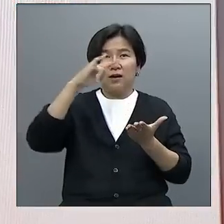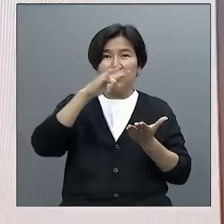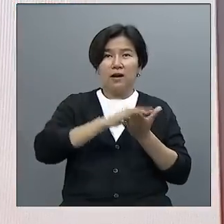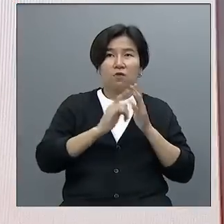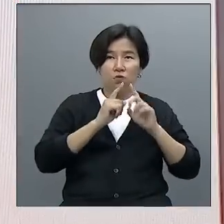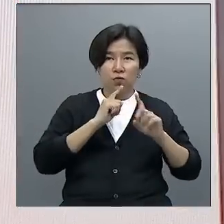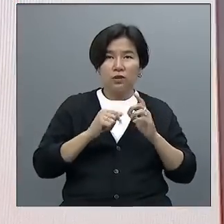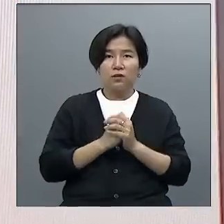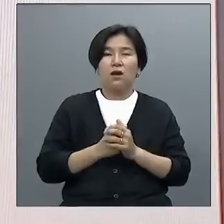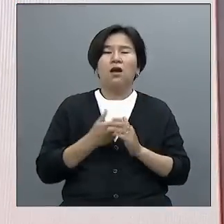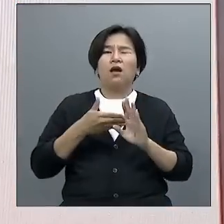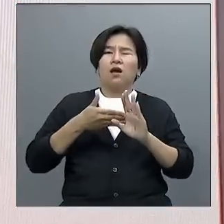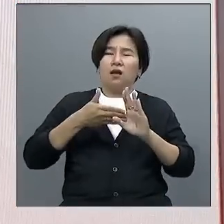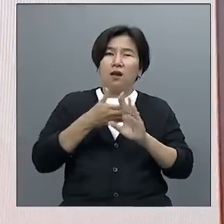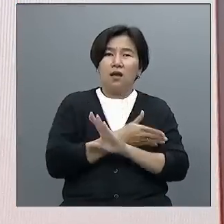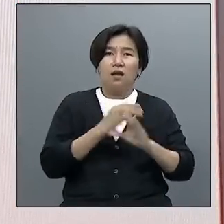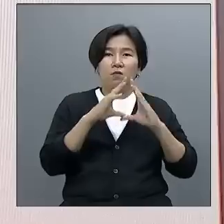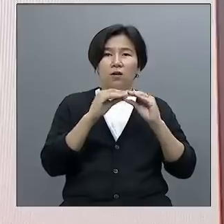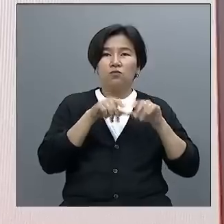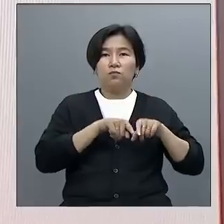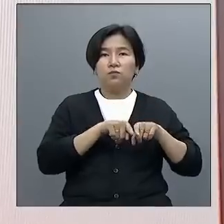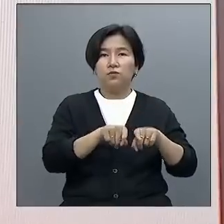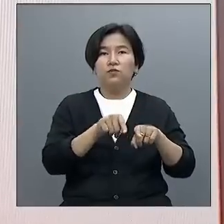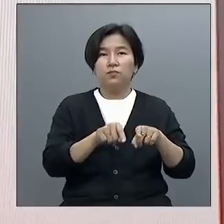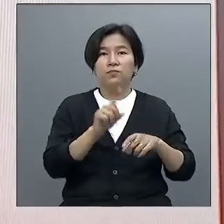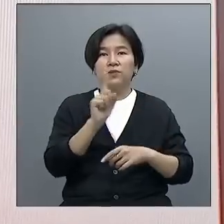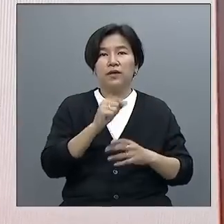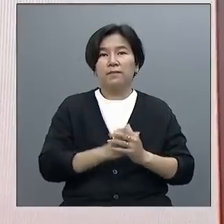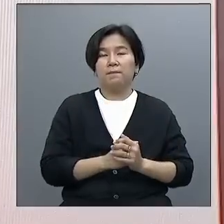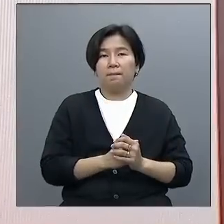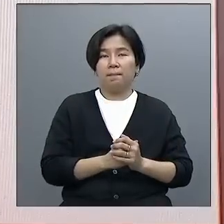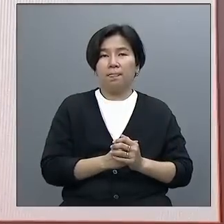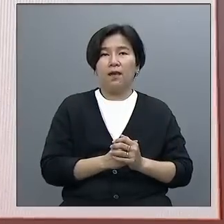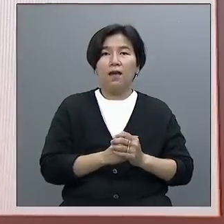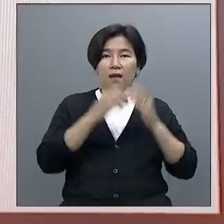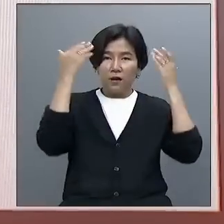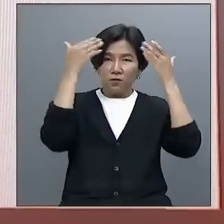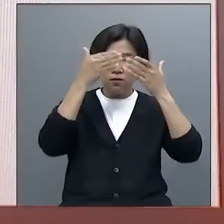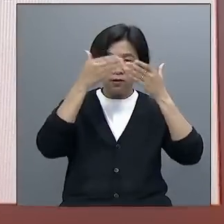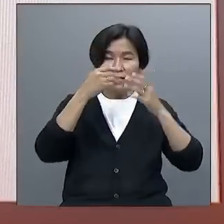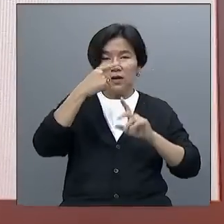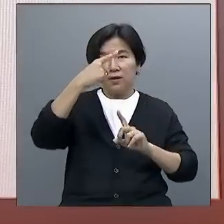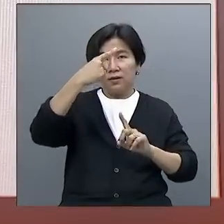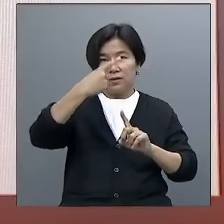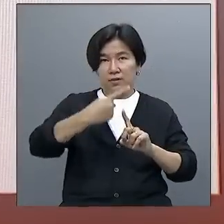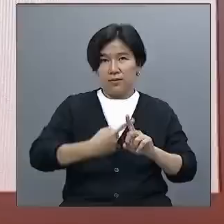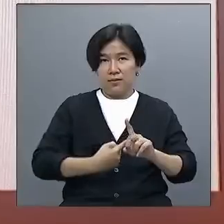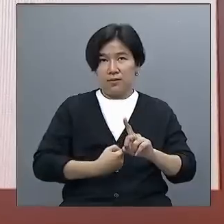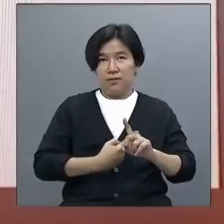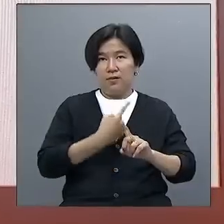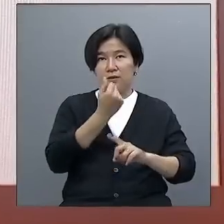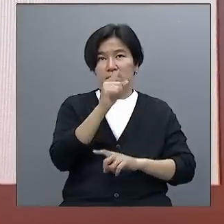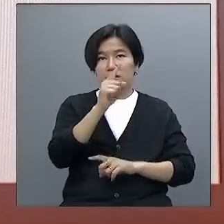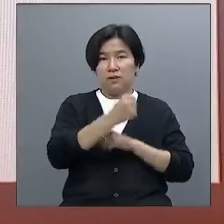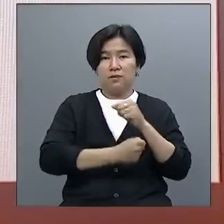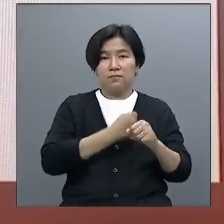เจรจาหารือกันที่การประชุมคู่ขนานเวที 20ที่บาหลีเมื่อเดือนพฤศจิกายนพฤศจิกายนพฤศจิกายนปีที่